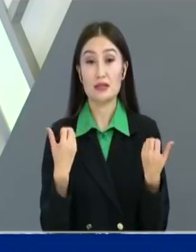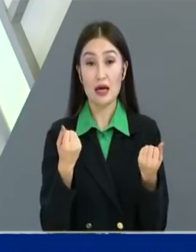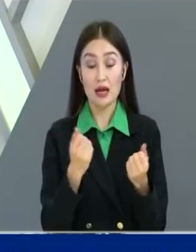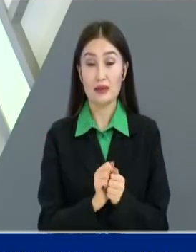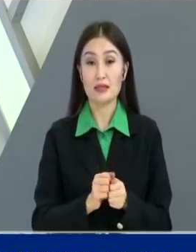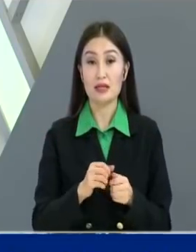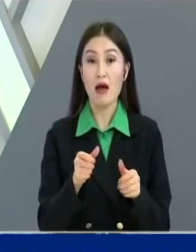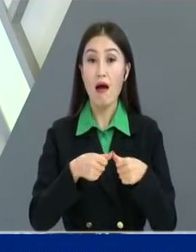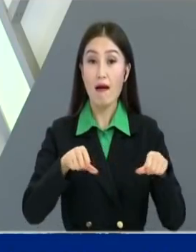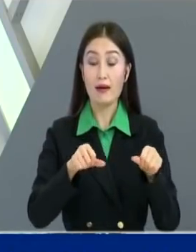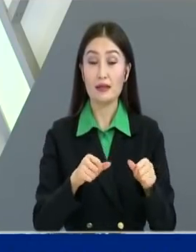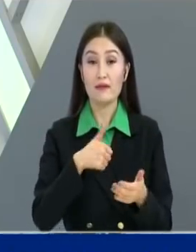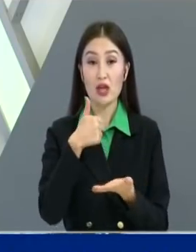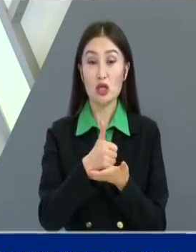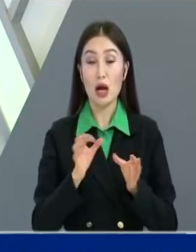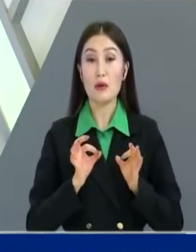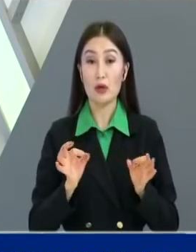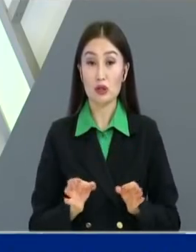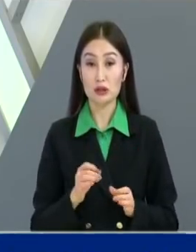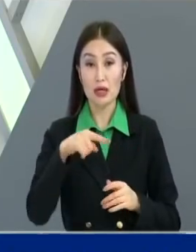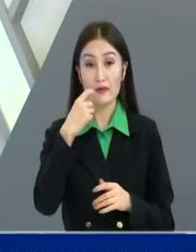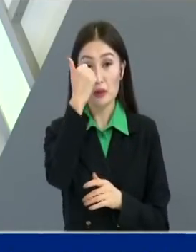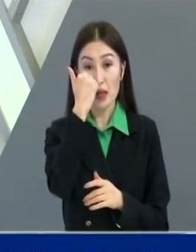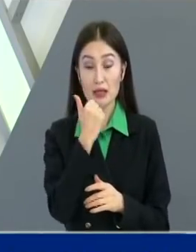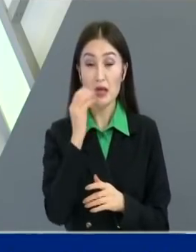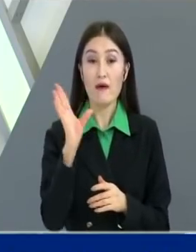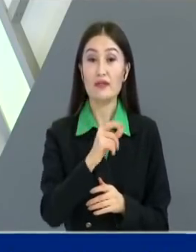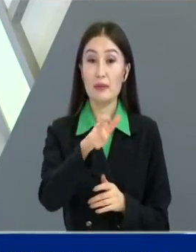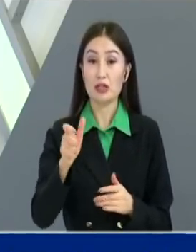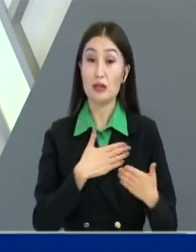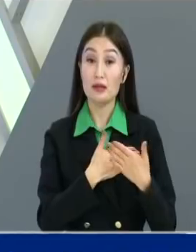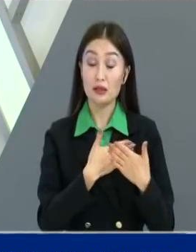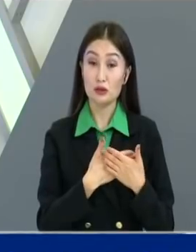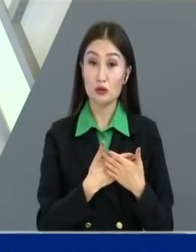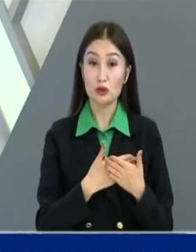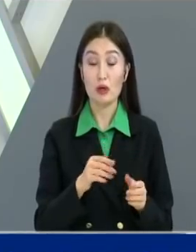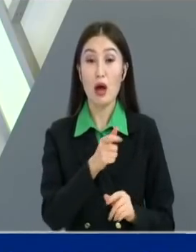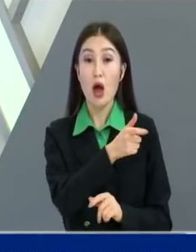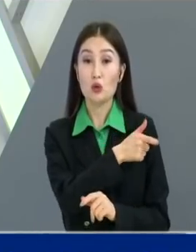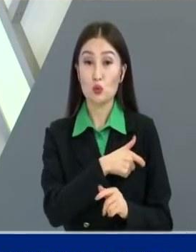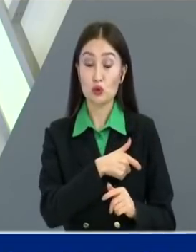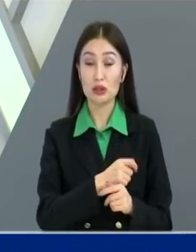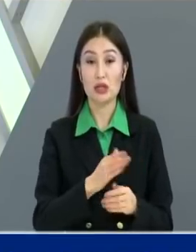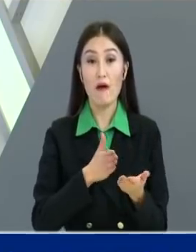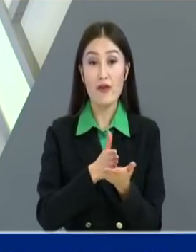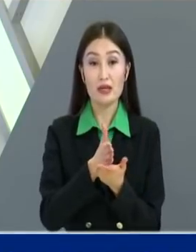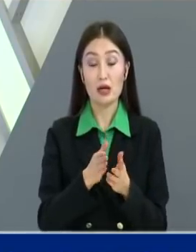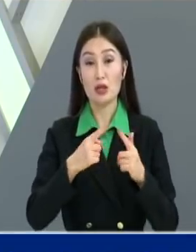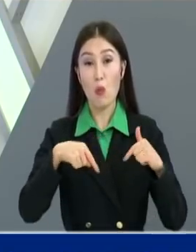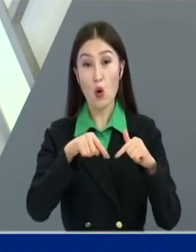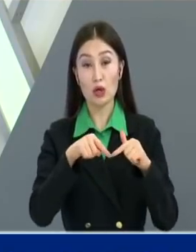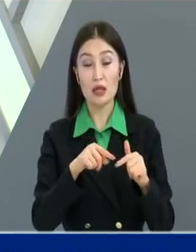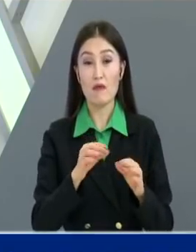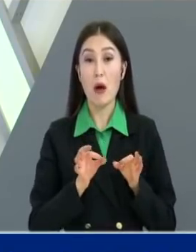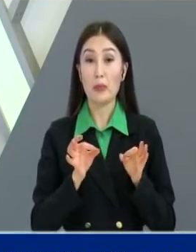сохранности. Коллектив Генпрокуратуры выражает благодарность всем гражданским активистам, дружинникам, ветеранам органов